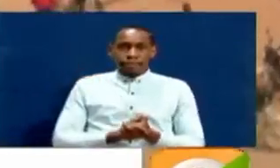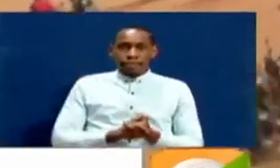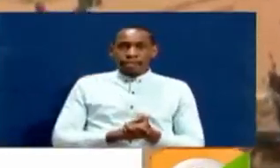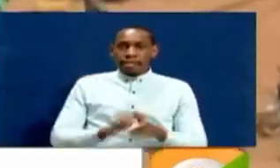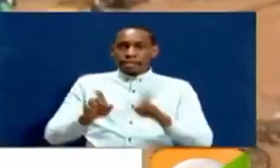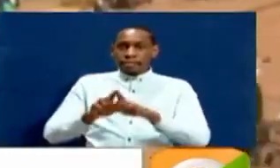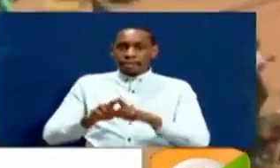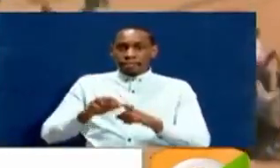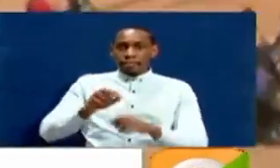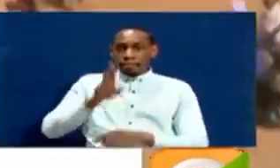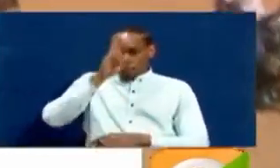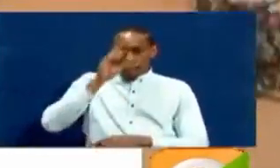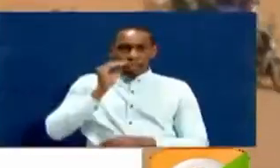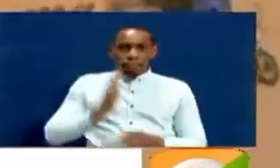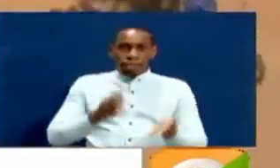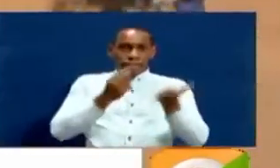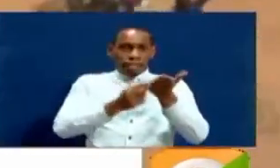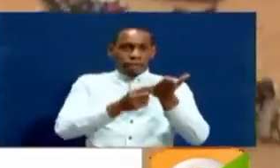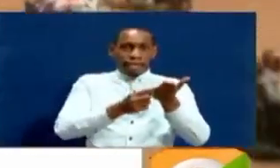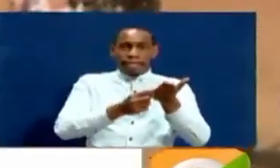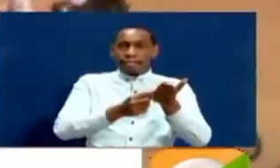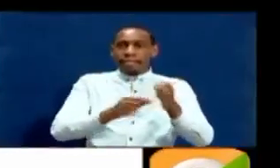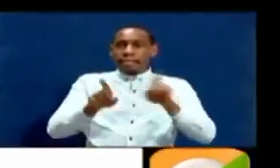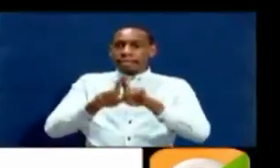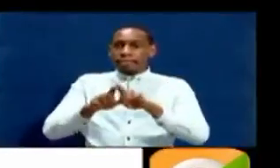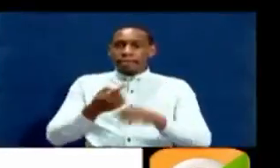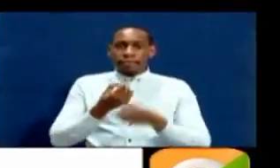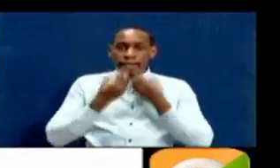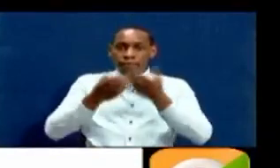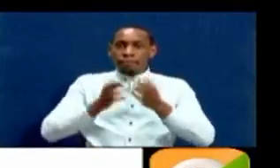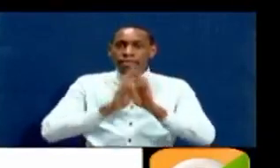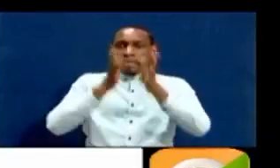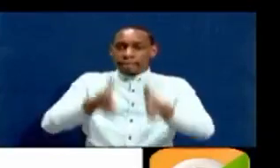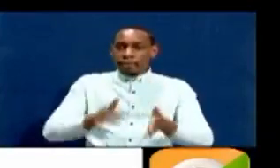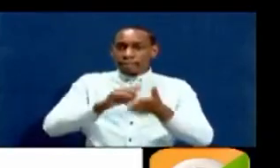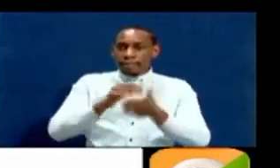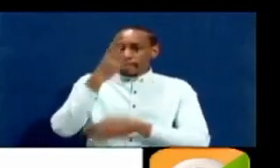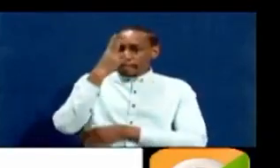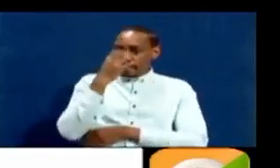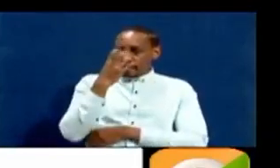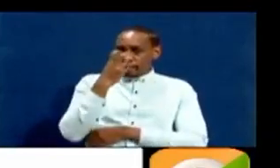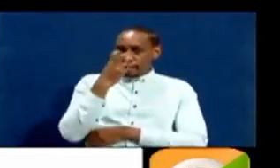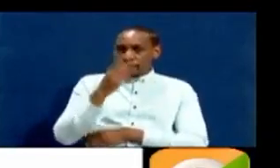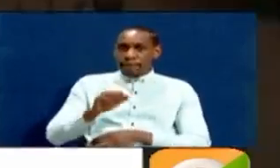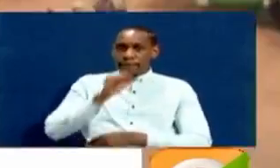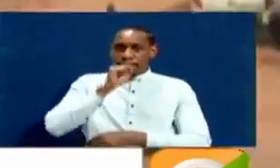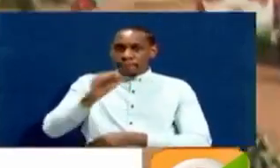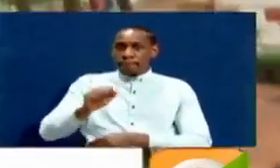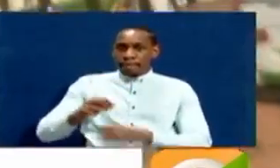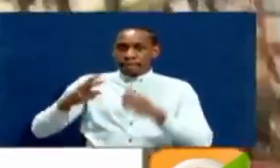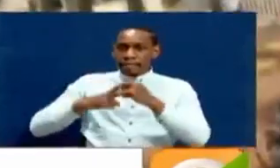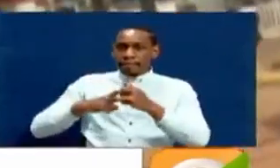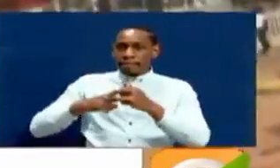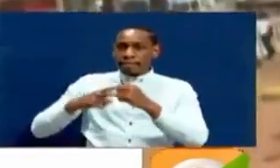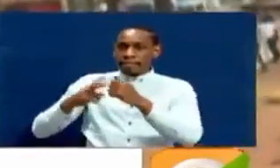Wine. Msemaji wa polisi nchini Uganda Fred Enanga pia aliwaambia wanahabari kuwa washukiwa